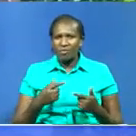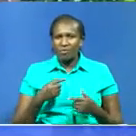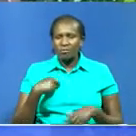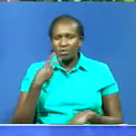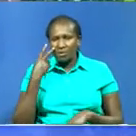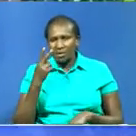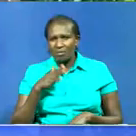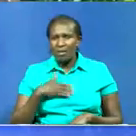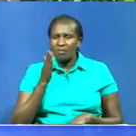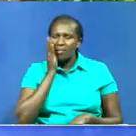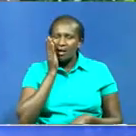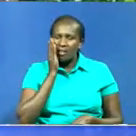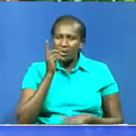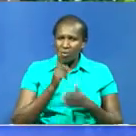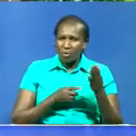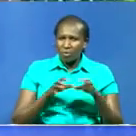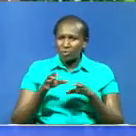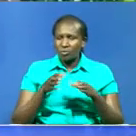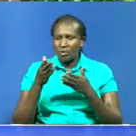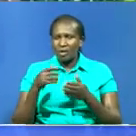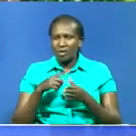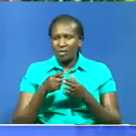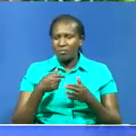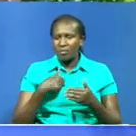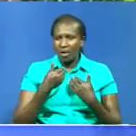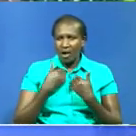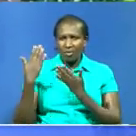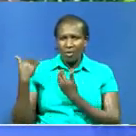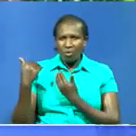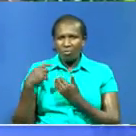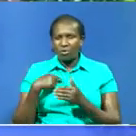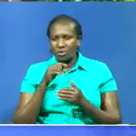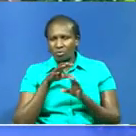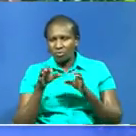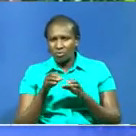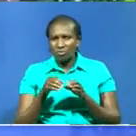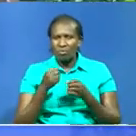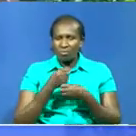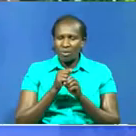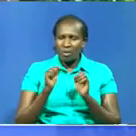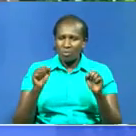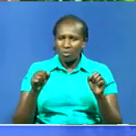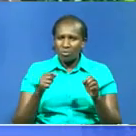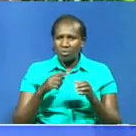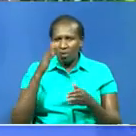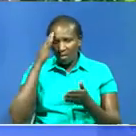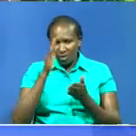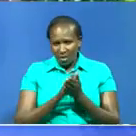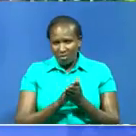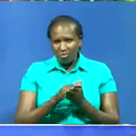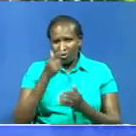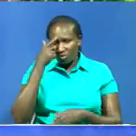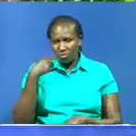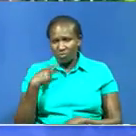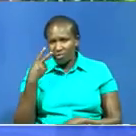mom and see what she's doing, and at least nilikuwa na hope. Hata kiniambia we can do this, we can make it, it's possible. So I believed because I had seen